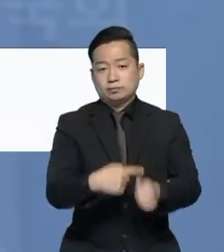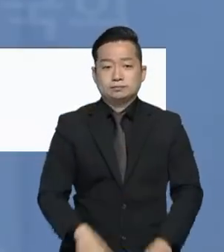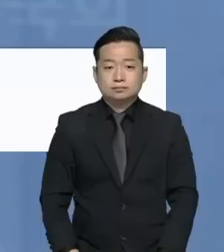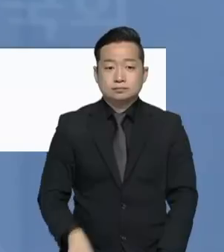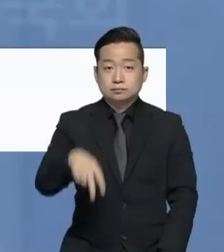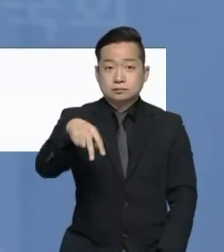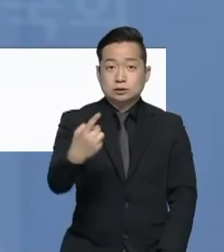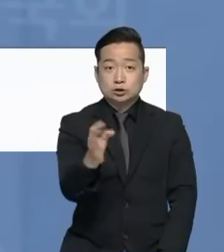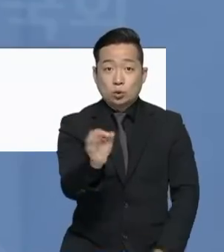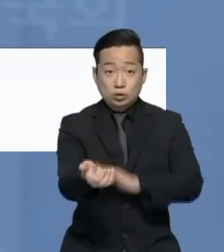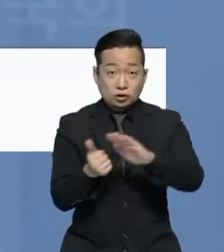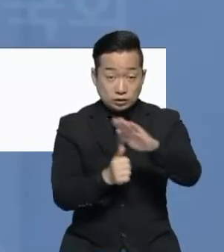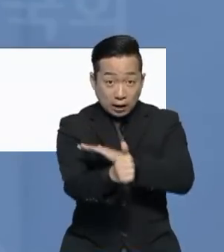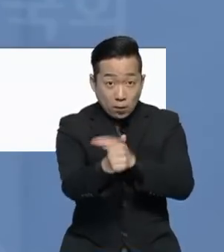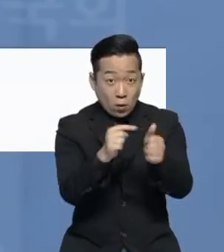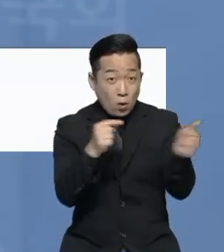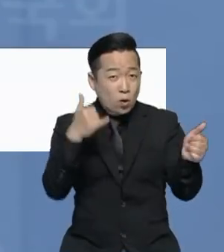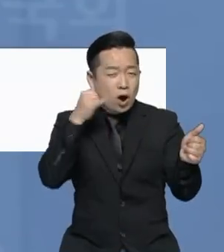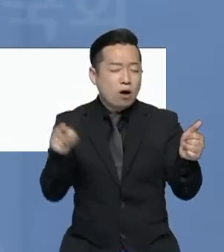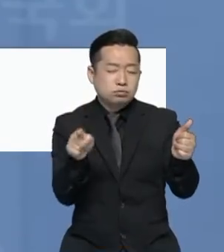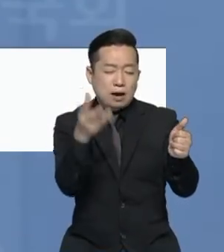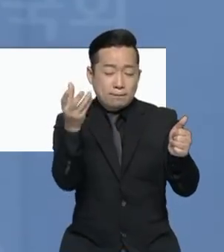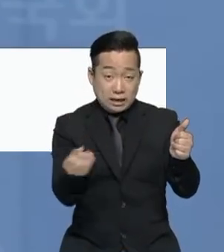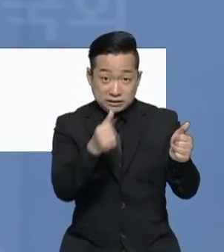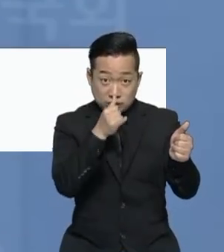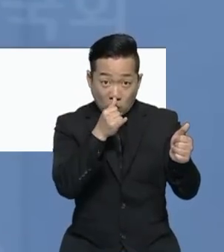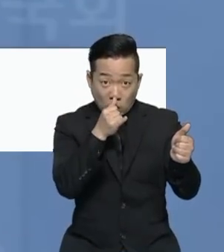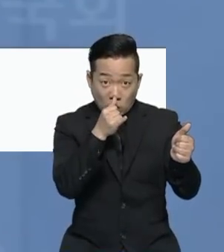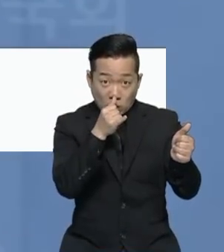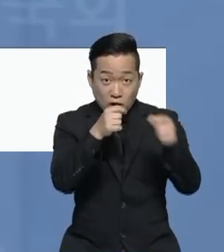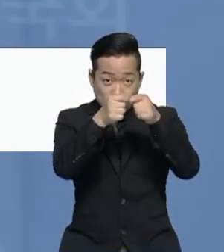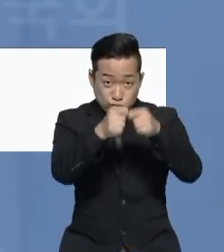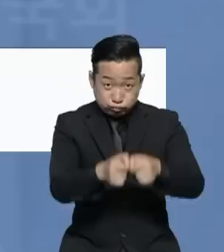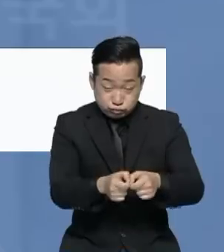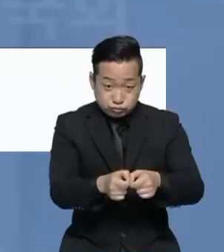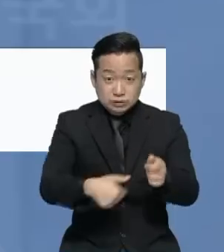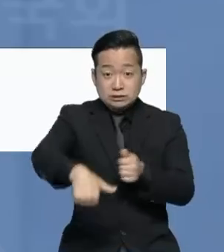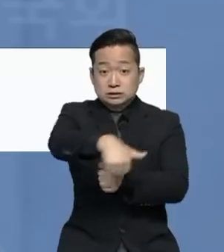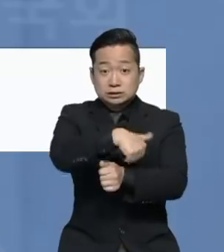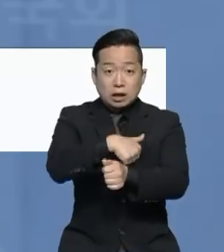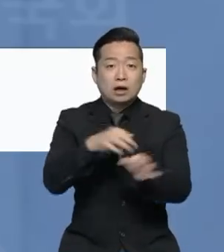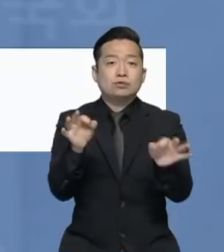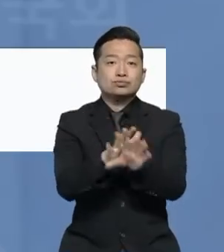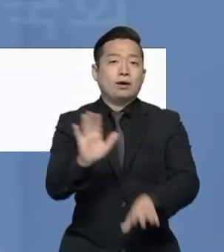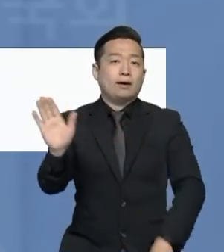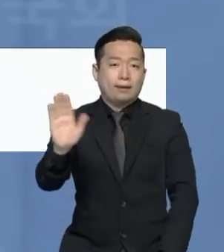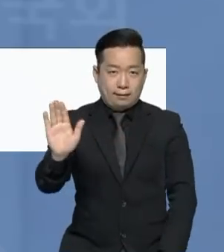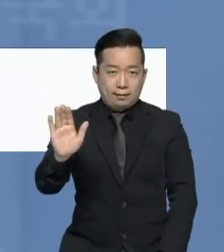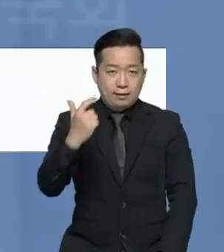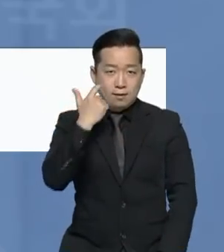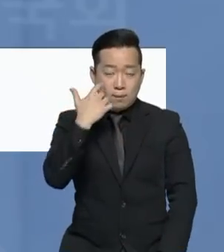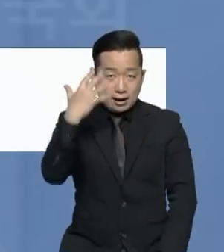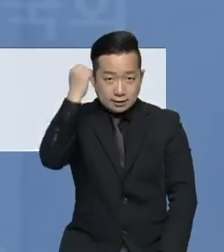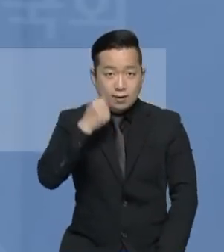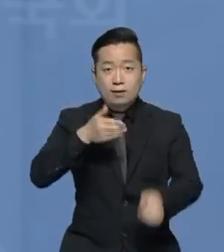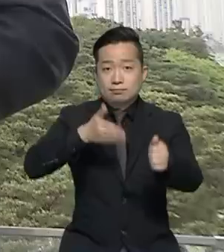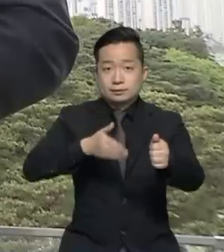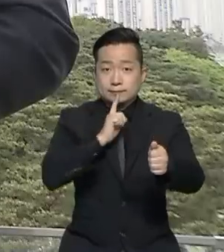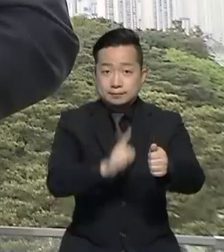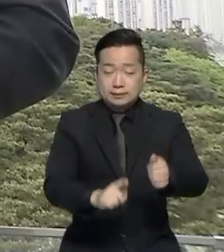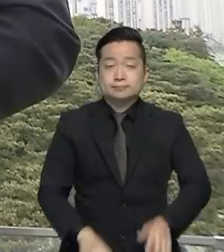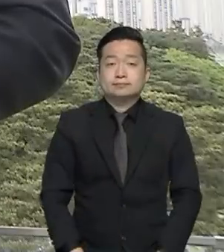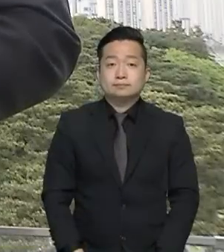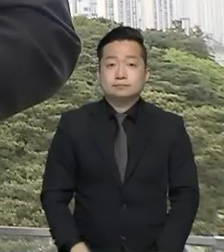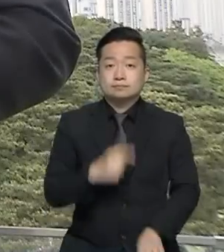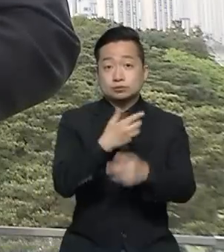송전 대표에게 향하고 있는 녹음 파일과 구체적인 정황들은 사라지지 않는다는 것을 명심하기 바랍니다